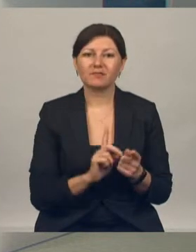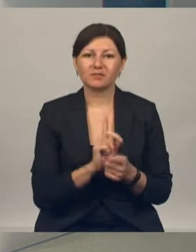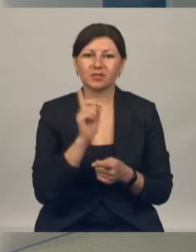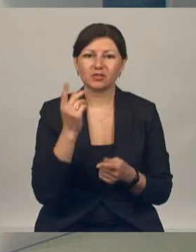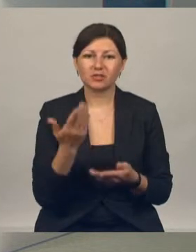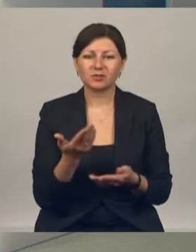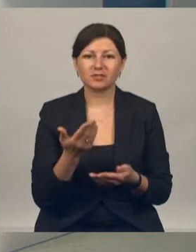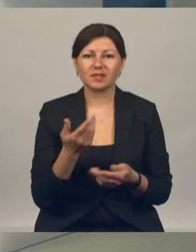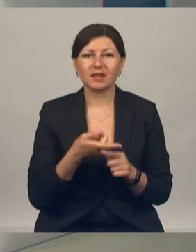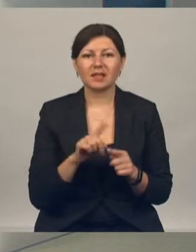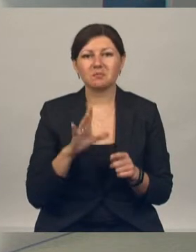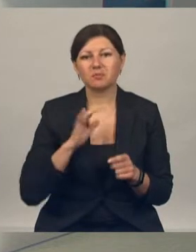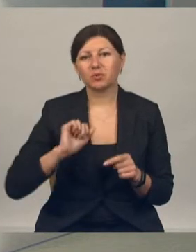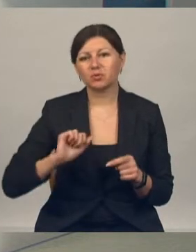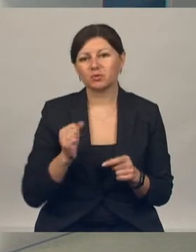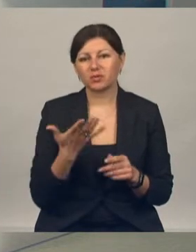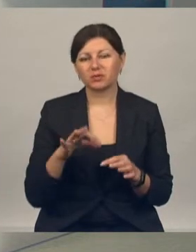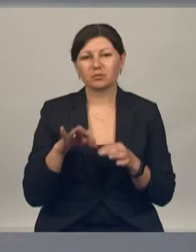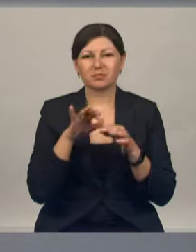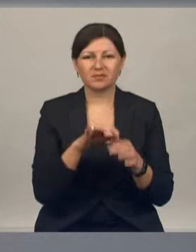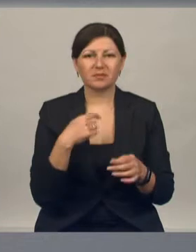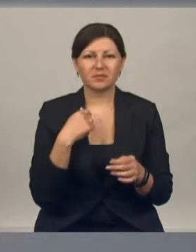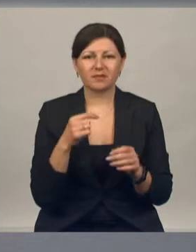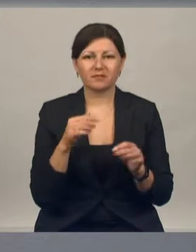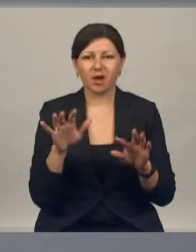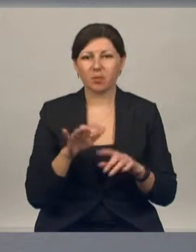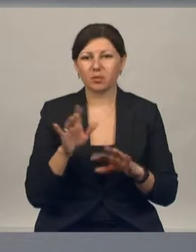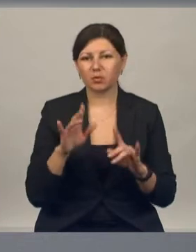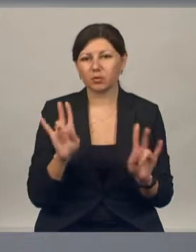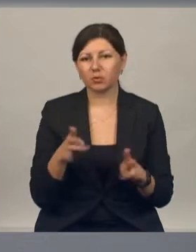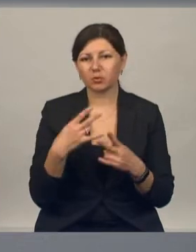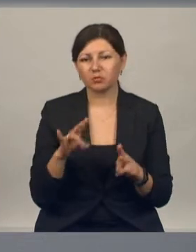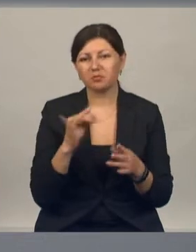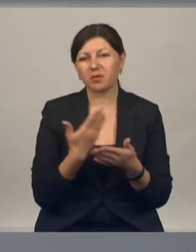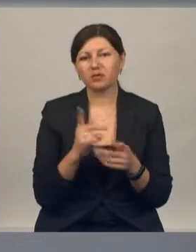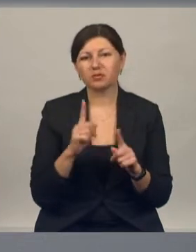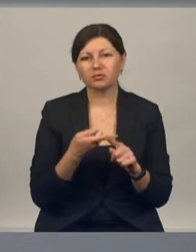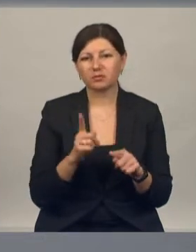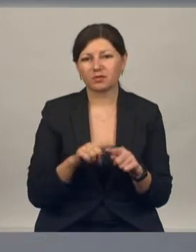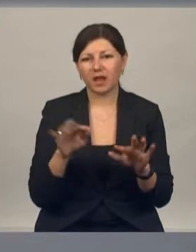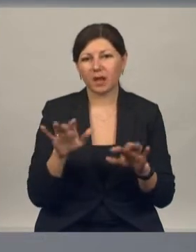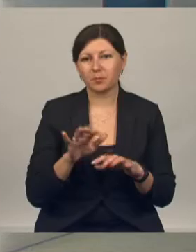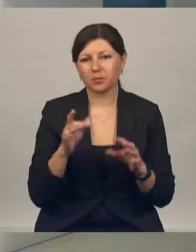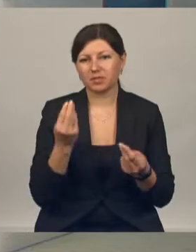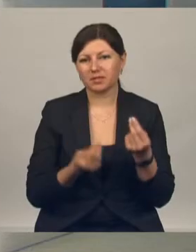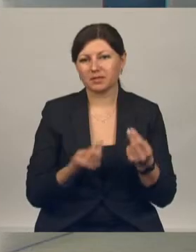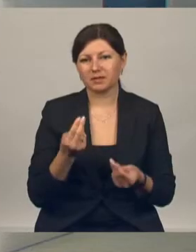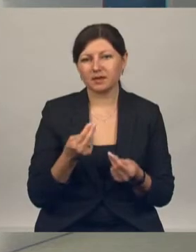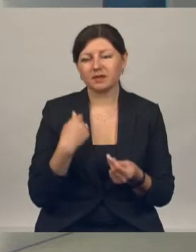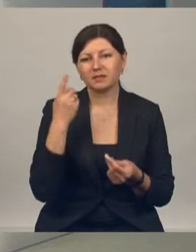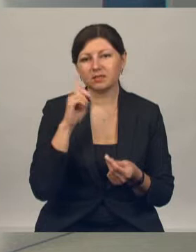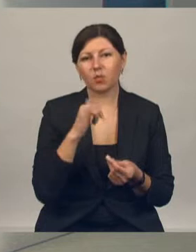моем случае это были друзья, которые привели меня в компьютерный клуб и показали, что такое игры. С этого все и началось. Дмитрий, я знаю, что у